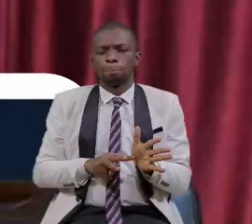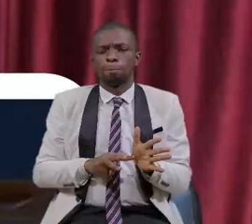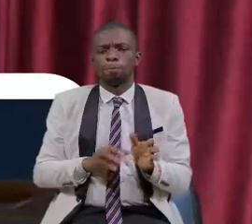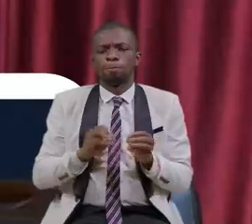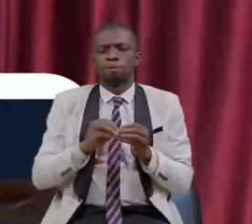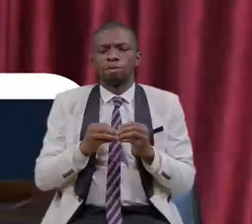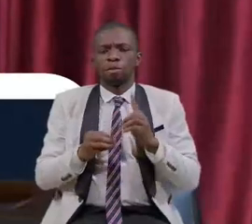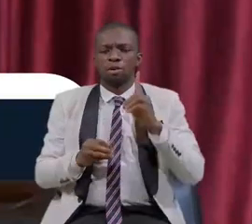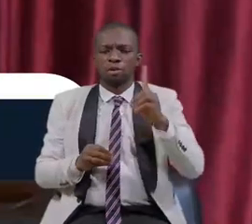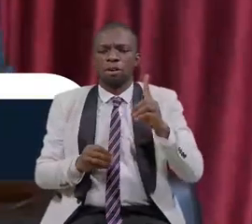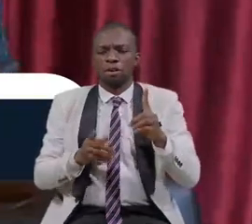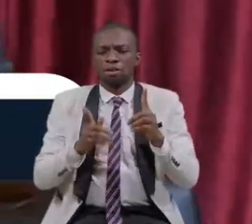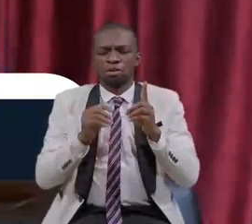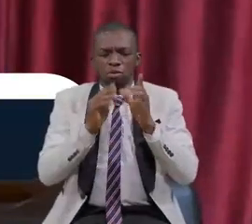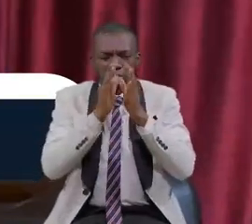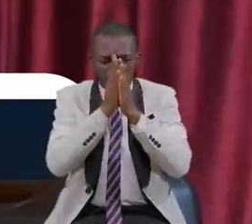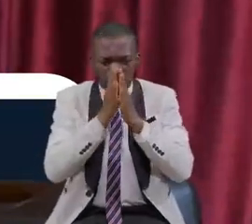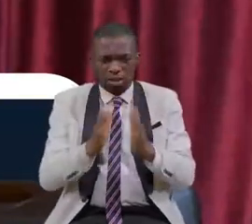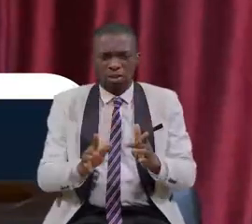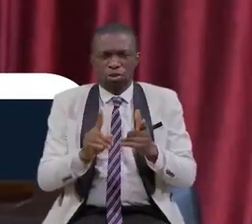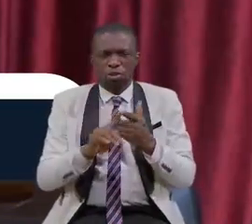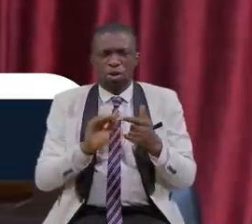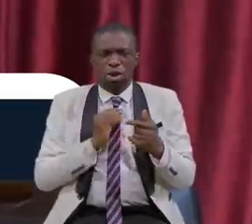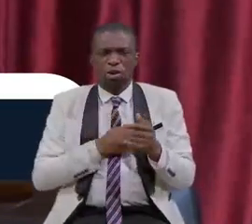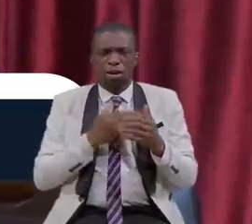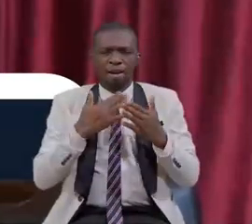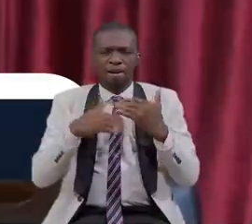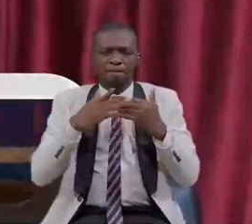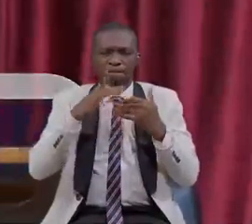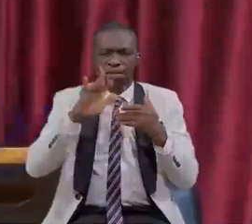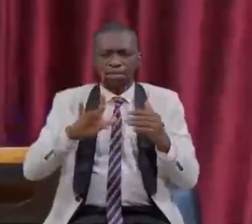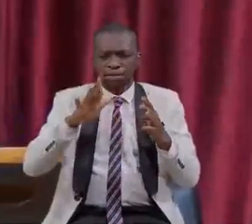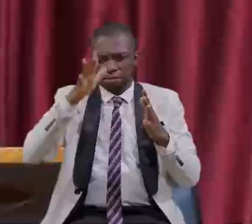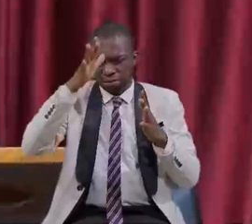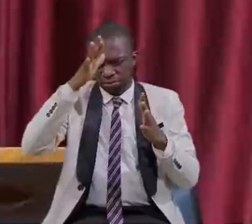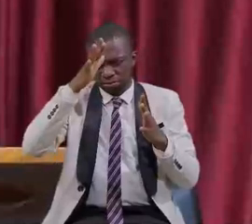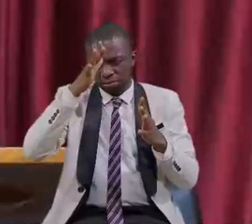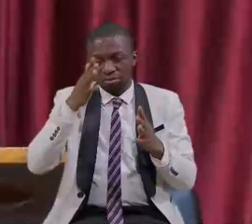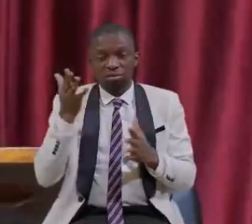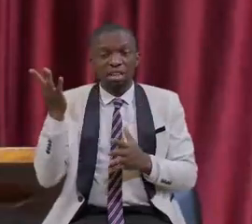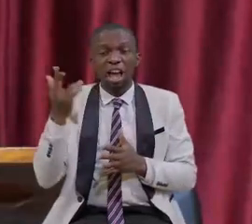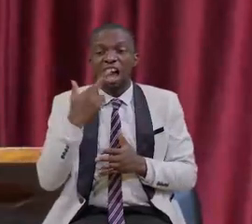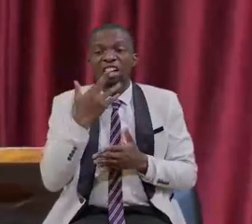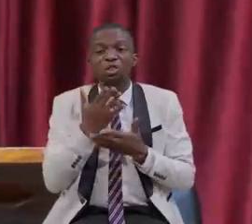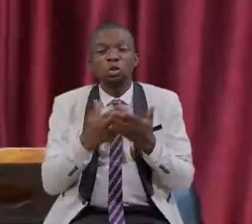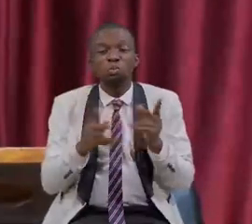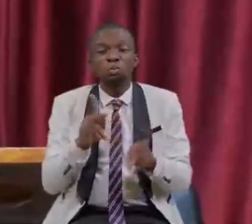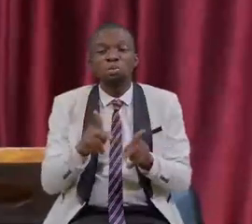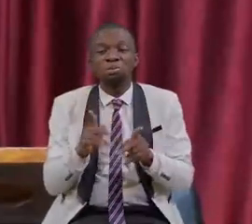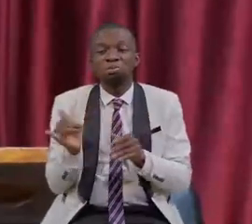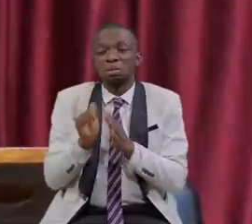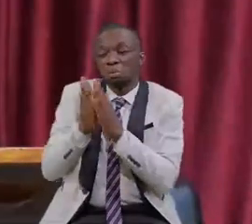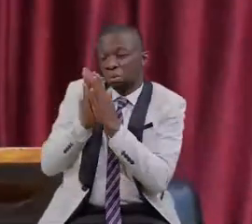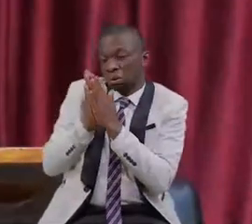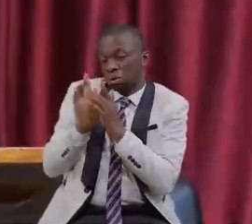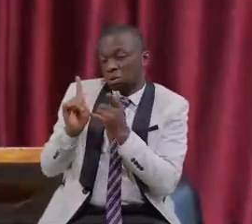Numéro 1, c'est la prière à notre Père céleste. Il y a des gens qui prient les anges.